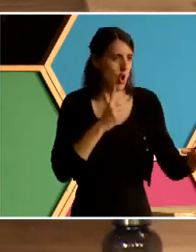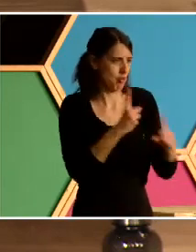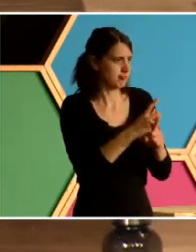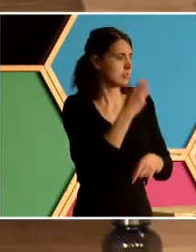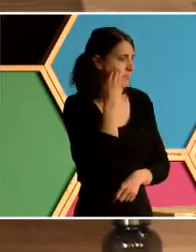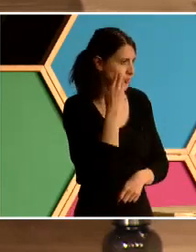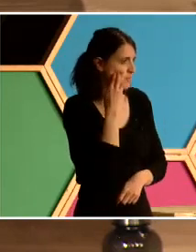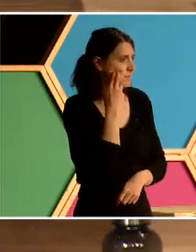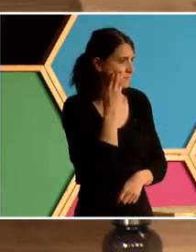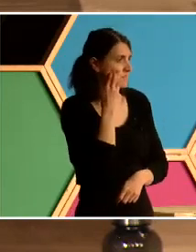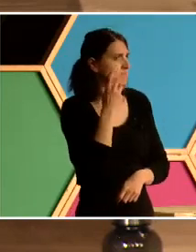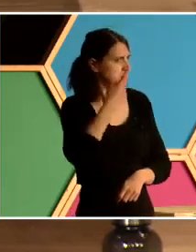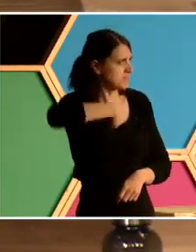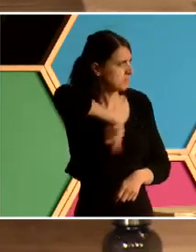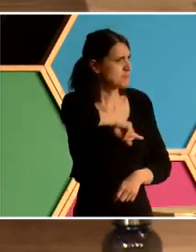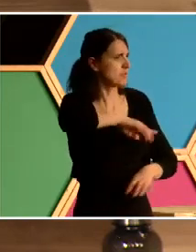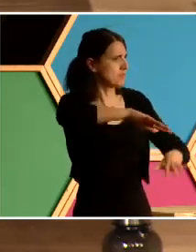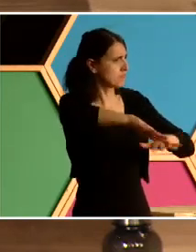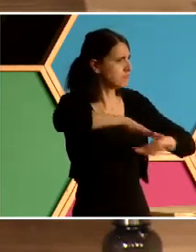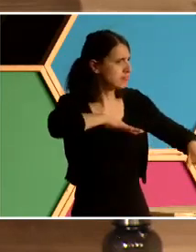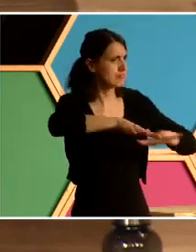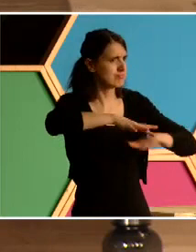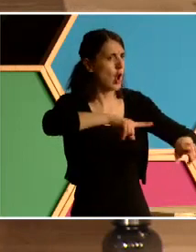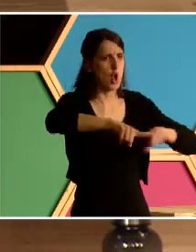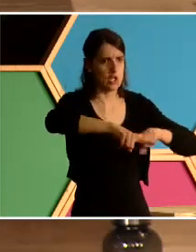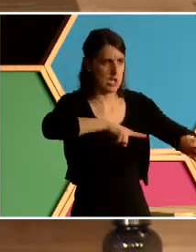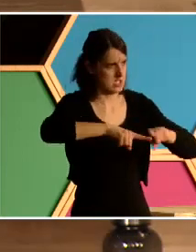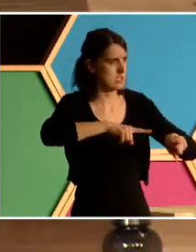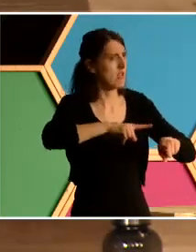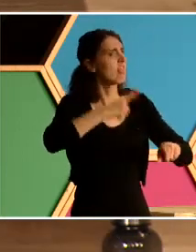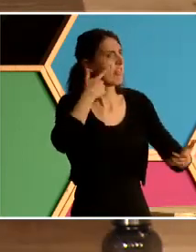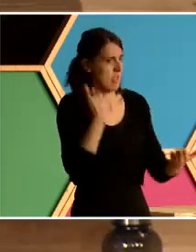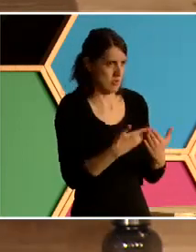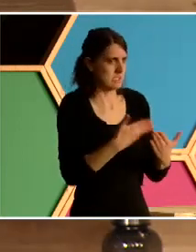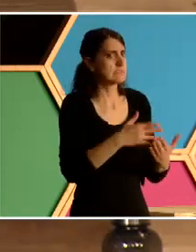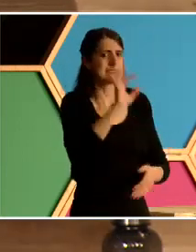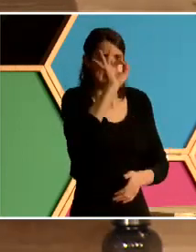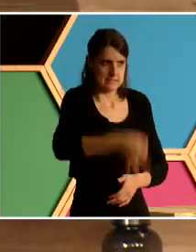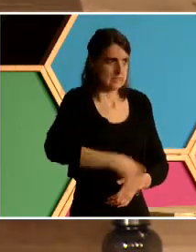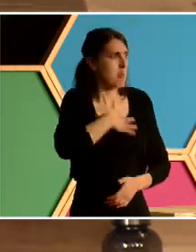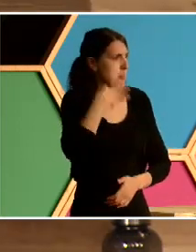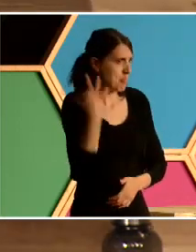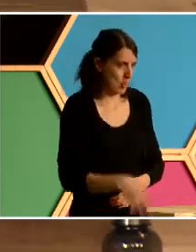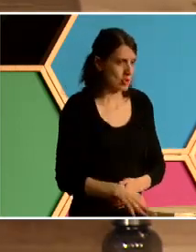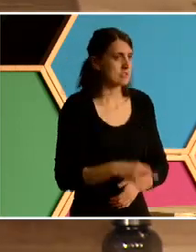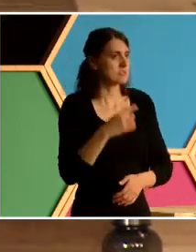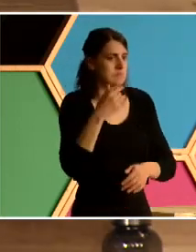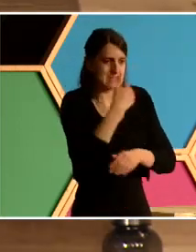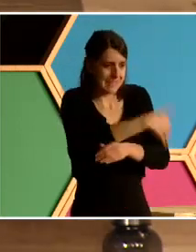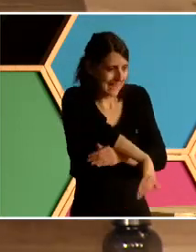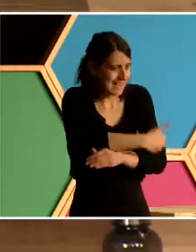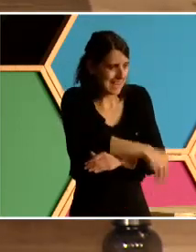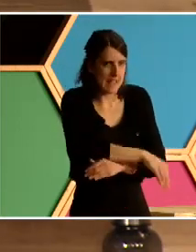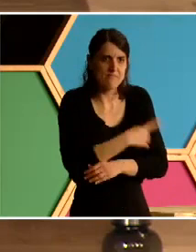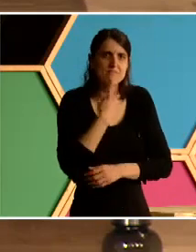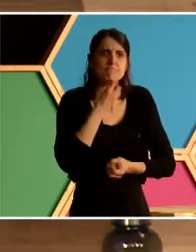amb nosaltres, amb molta altra gent, i vam demostrar que sí que es pot, que quan la gent surt al carrer, quan la gent diu que ja n'hi ha prou, que